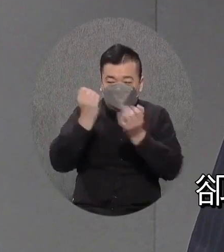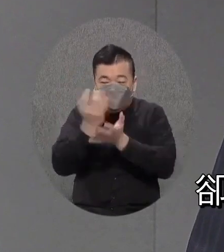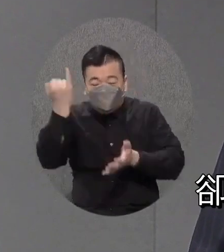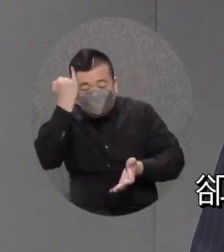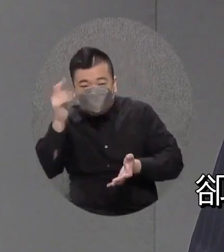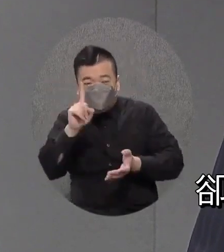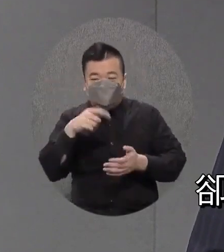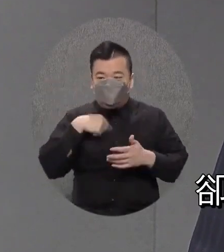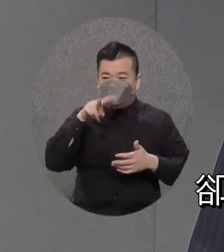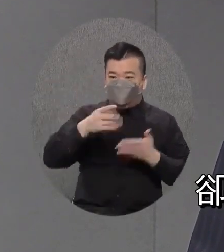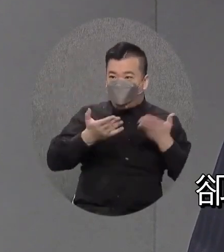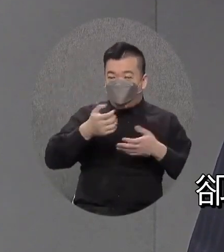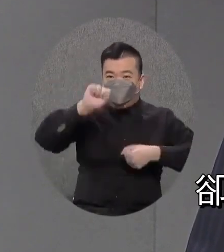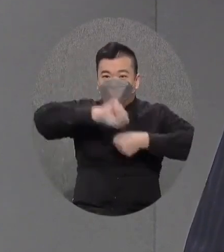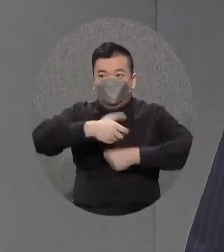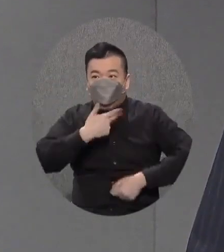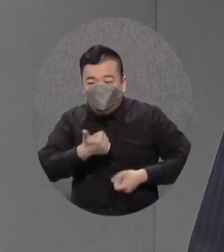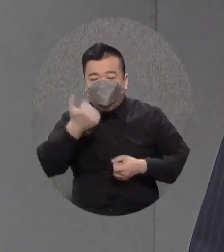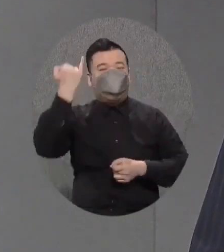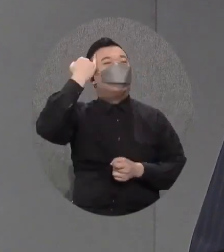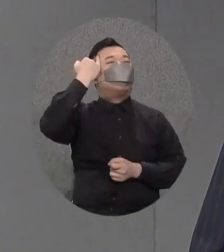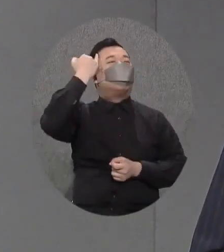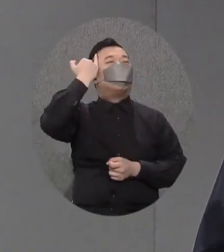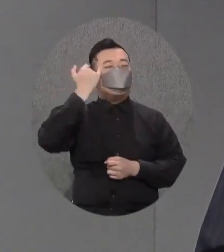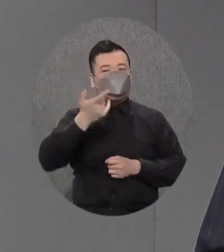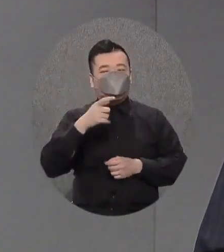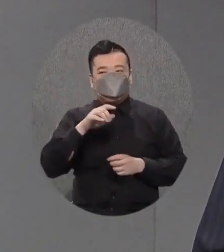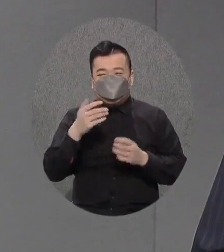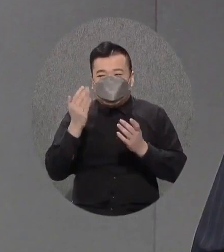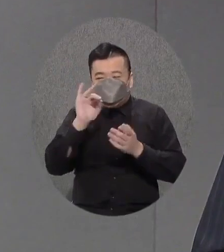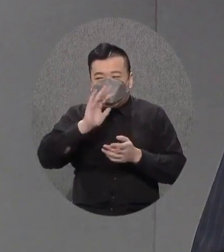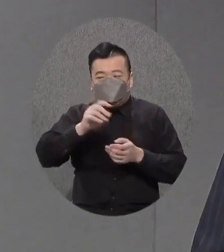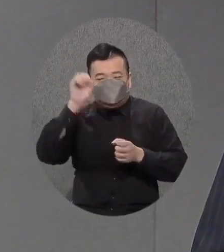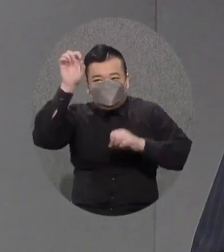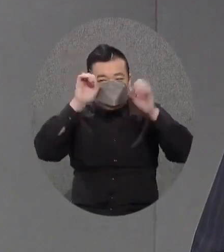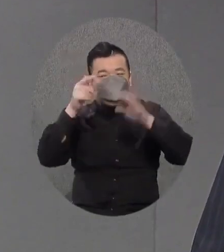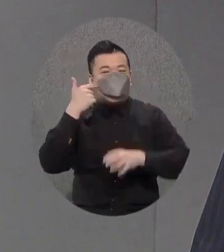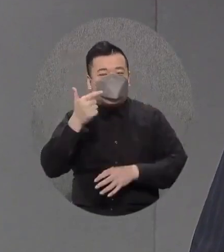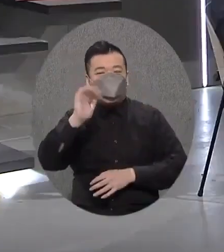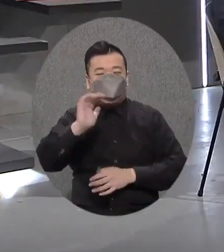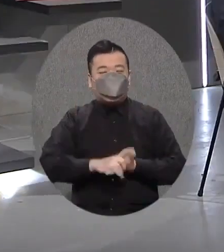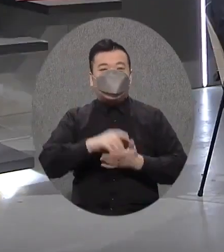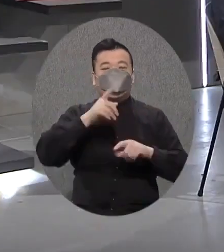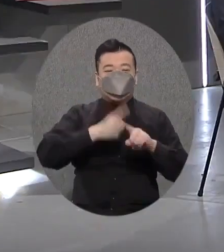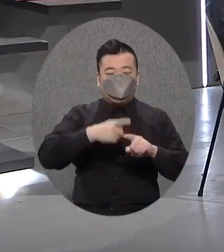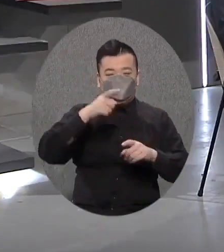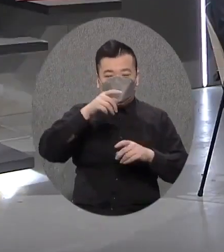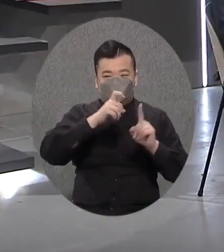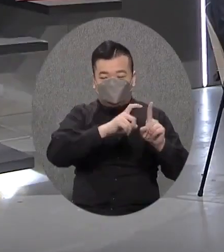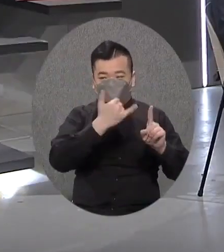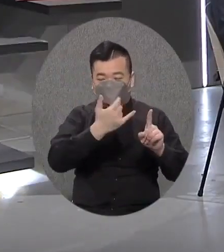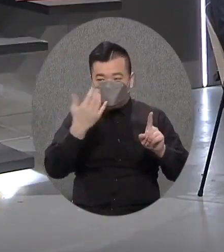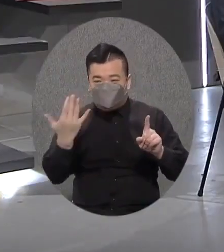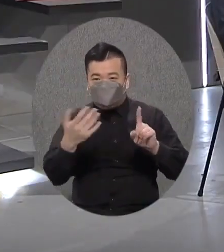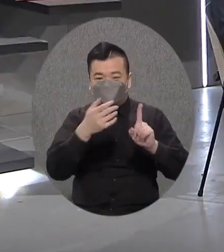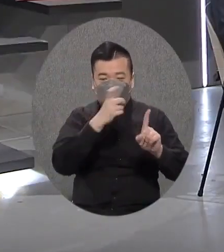美學或者視覺嘅概念出現咁。嗱，喺整個版畫嘅藝術喺香港發展咧，去到六七十年代，其實